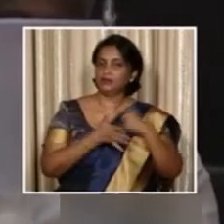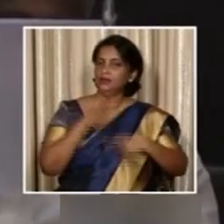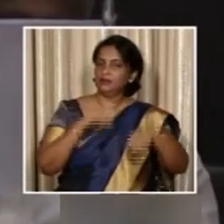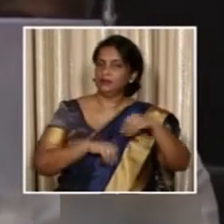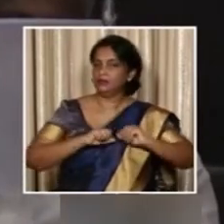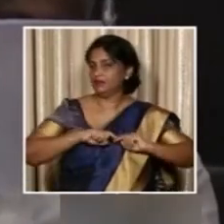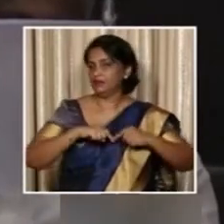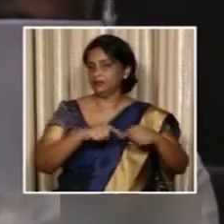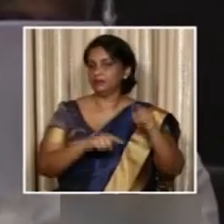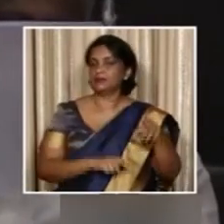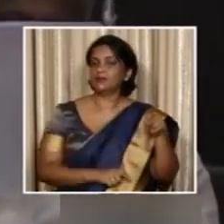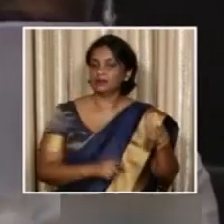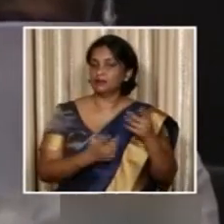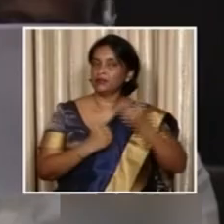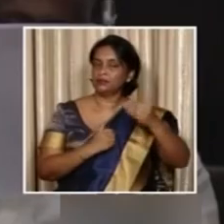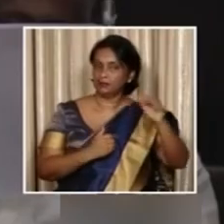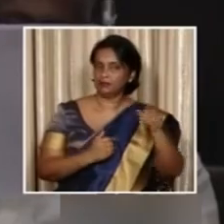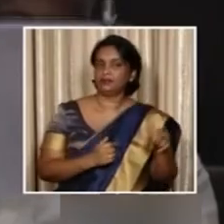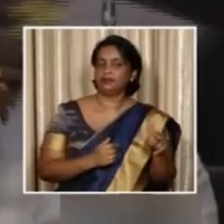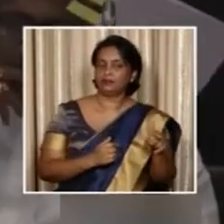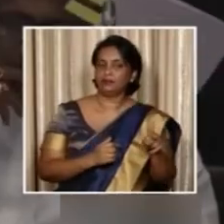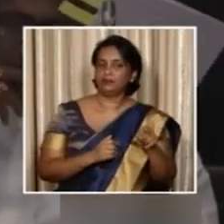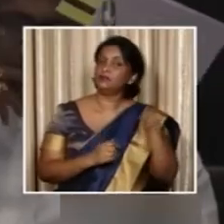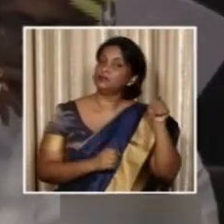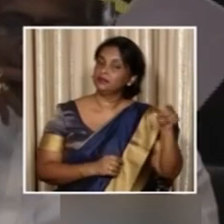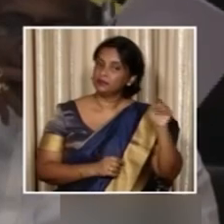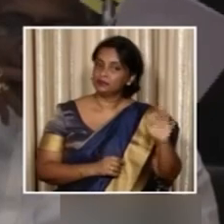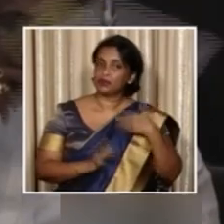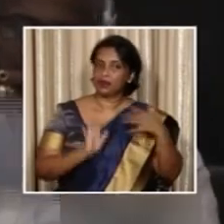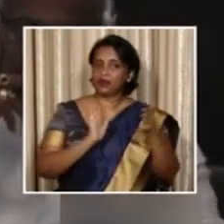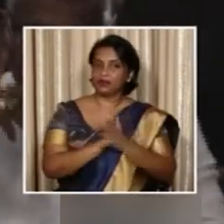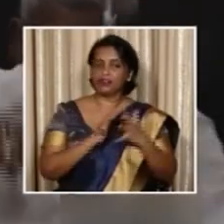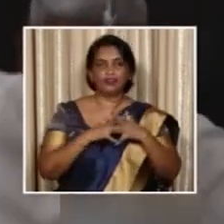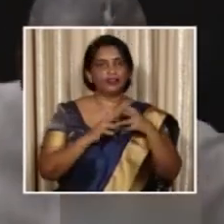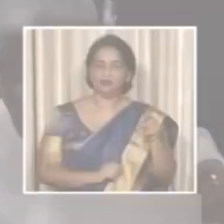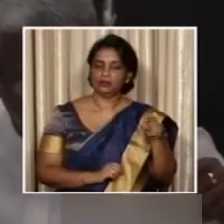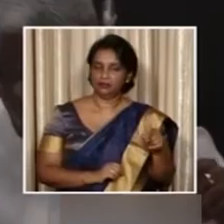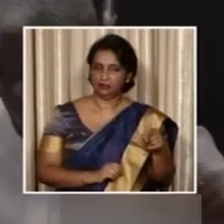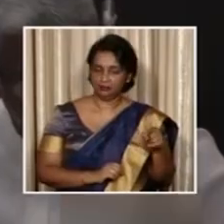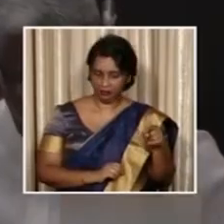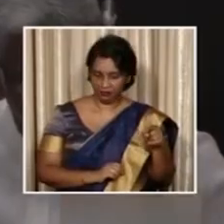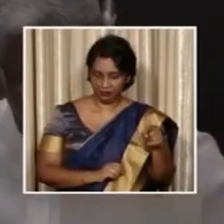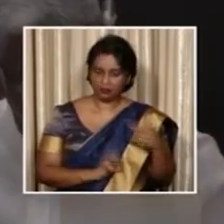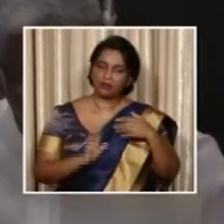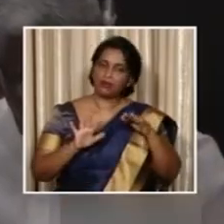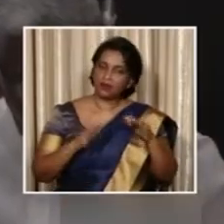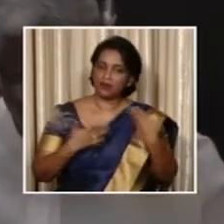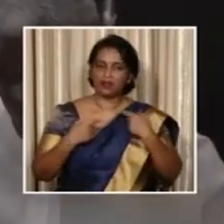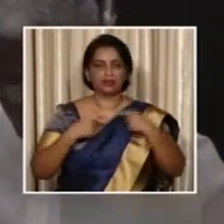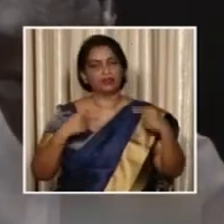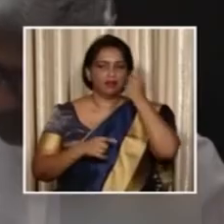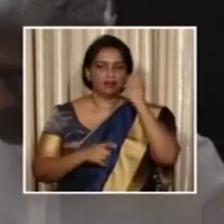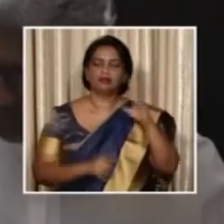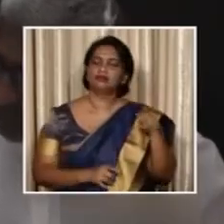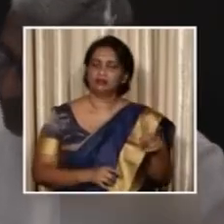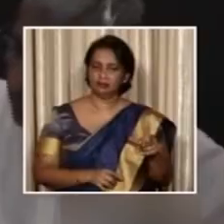කටයුතු එතුමන්ට අවශ්‍ය වෙත්තේ ඉදිරියට ගෙනිච්චේ. හැබැයි එතුමා මාත් සමග බස්නාහිර පළාත් සභාවේකට හිටියා. කොයි ආකාරයෙන් වාමාංශික අදහස් දරුවත්